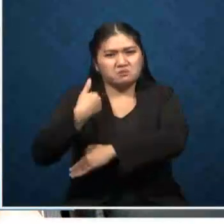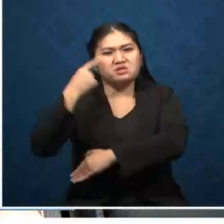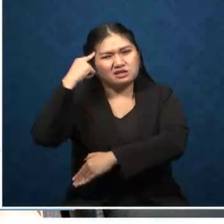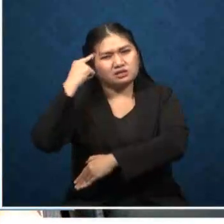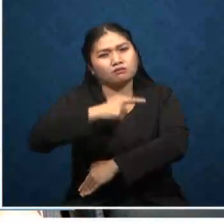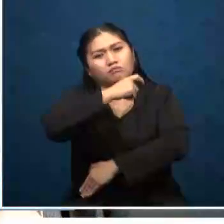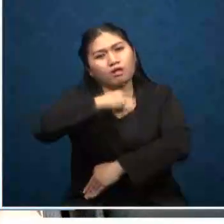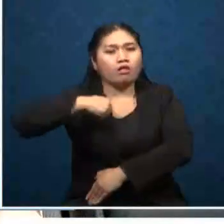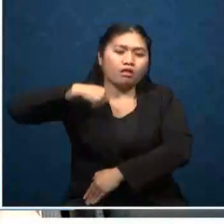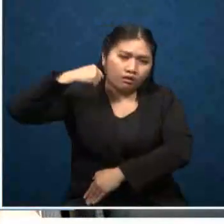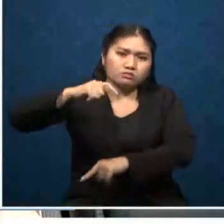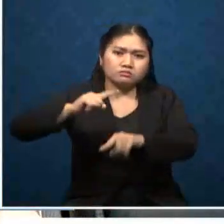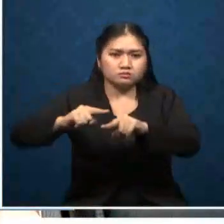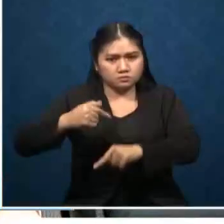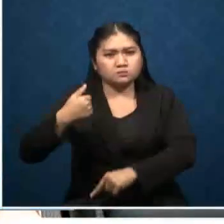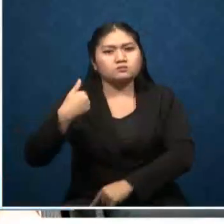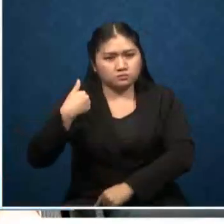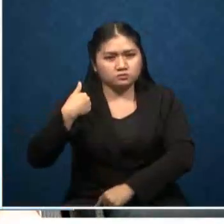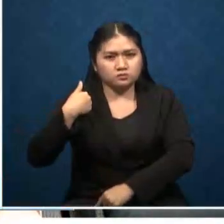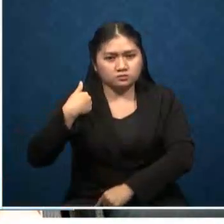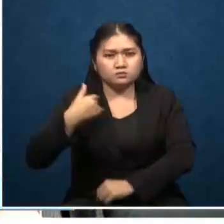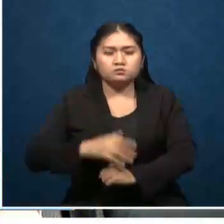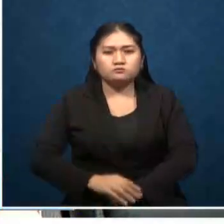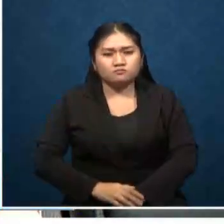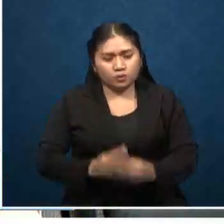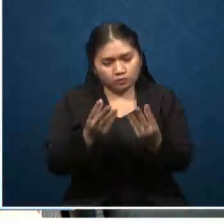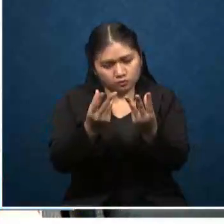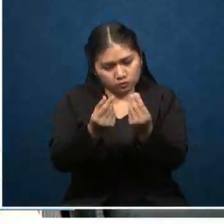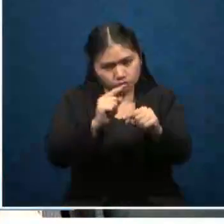อัี้มตัเร็เป็สถิตย์ู่ตัเร็ต่ ๆ่านี้